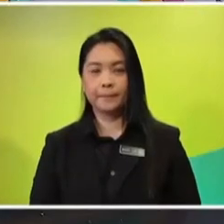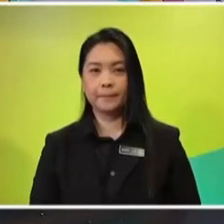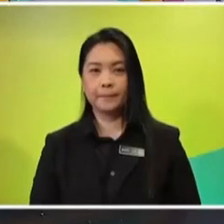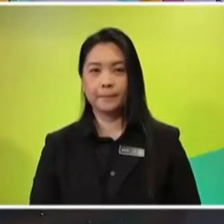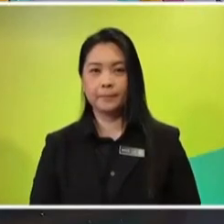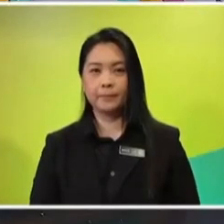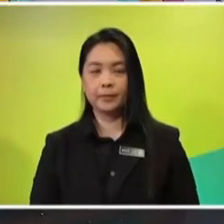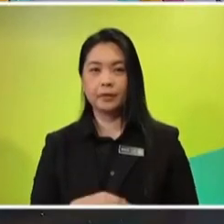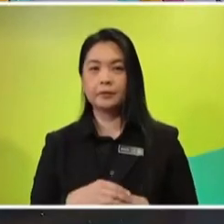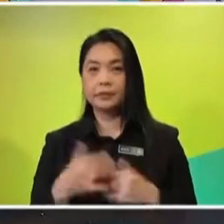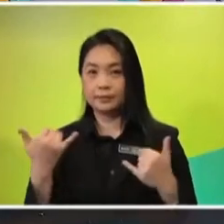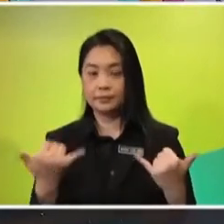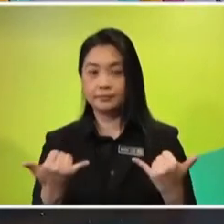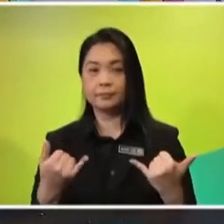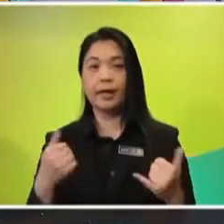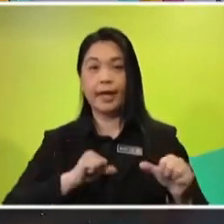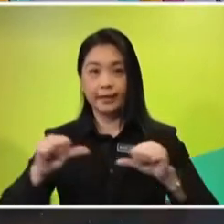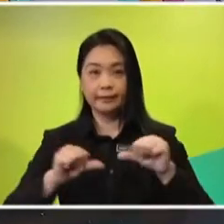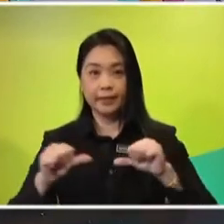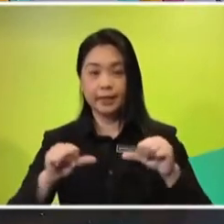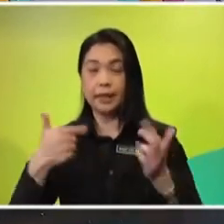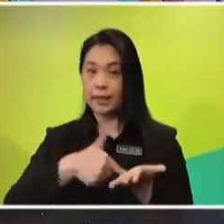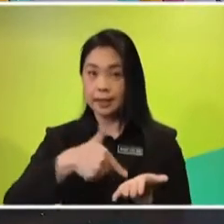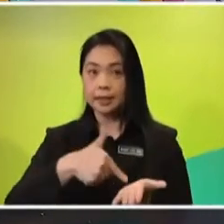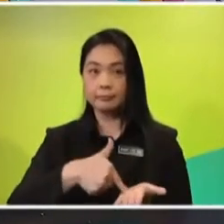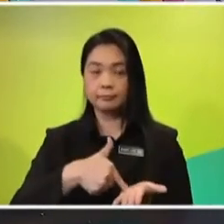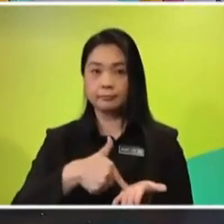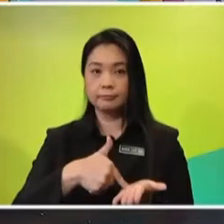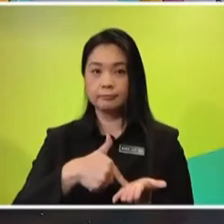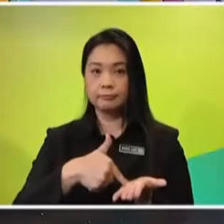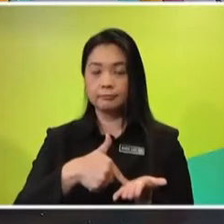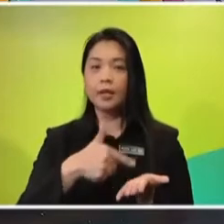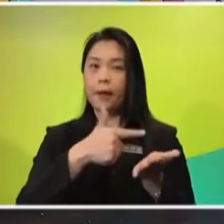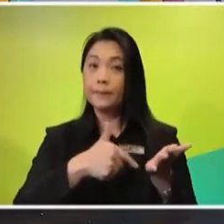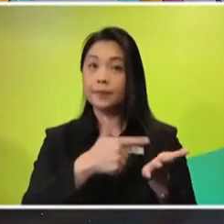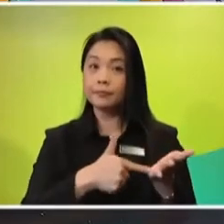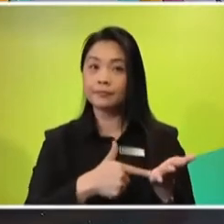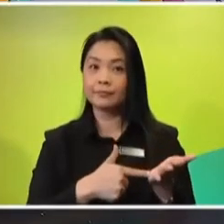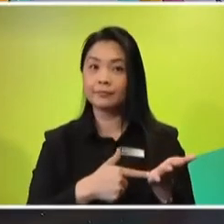Mira laksanakan aktiviti. Okey. Agak-agak aktiviti apa ya?